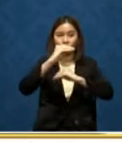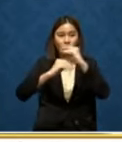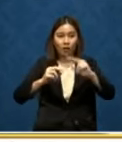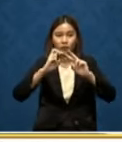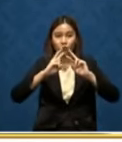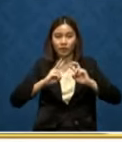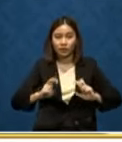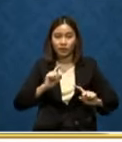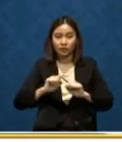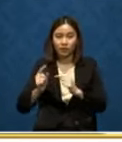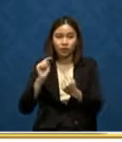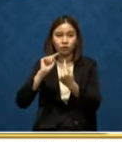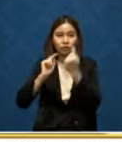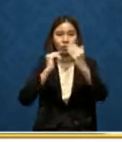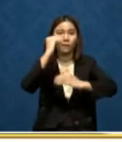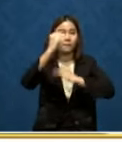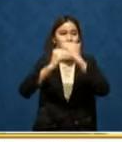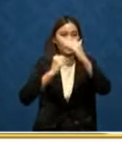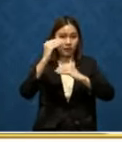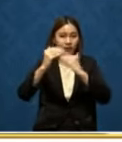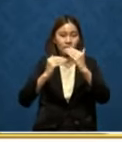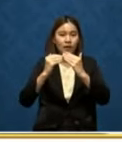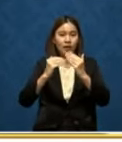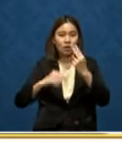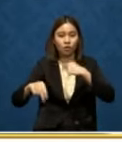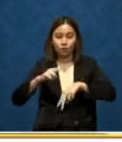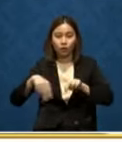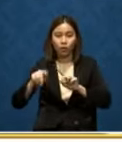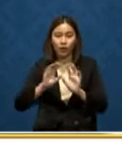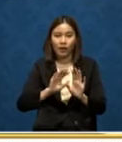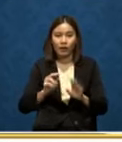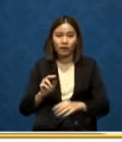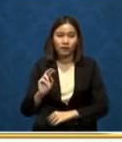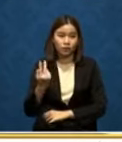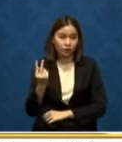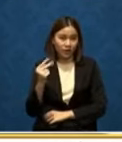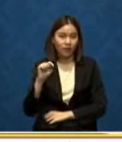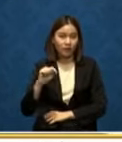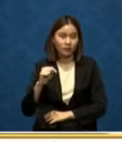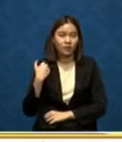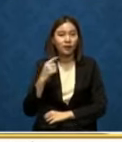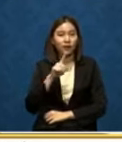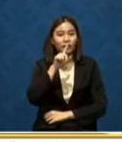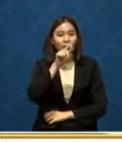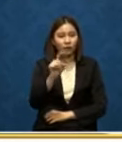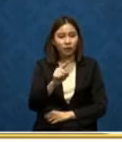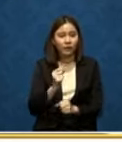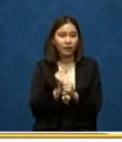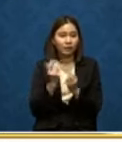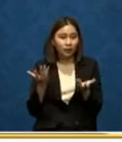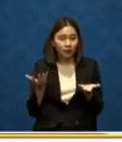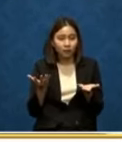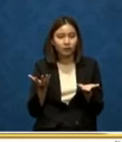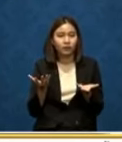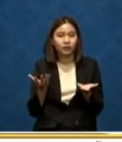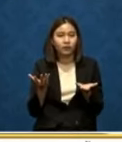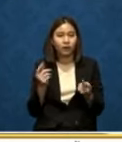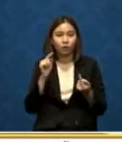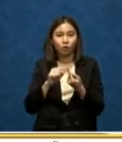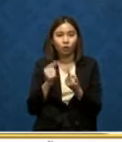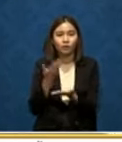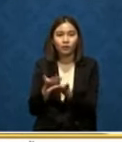ที่จะนำไปสู่การพัฒนาและอนุรักษ์ควบคู่ไปด้วยคำถามต่อไปก็คือว่าทำอย่างไรถึงจะเข้า